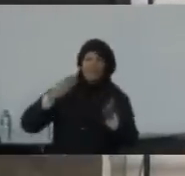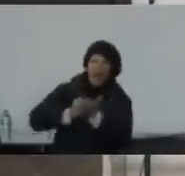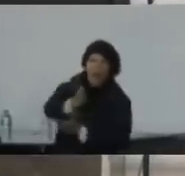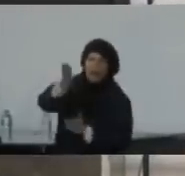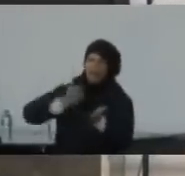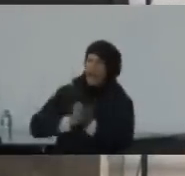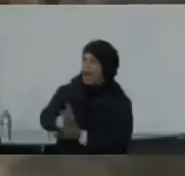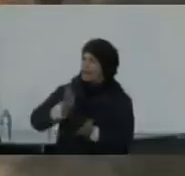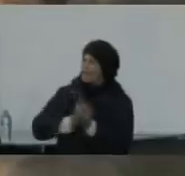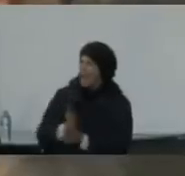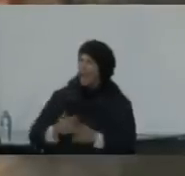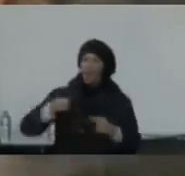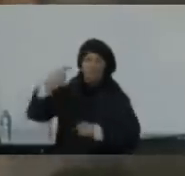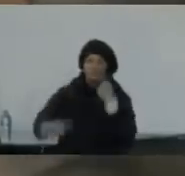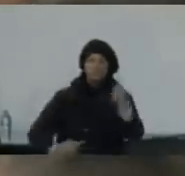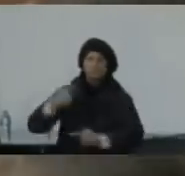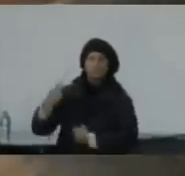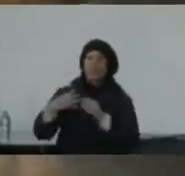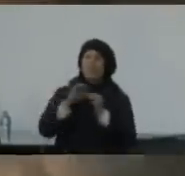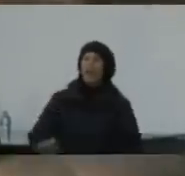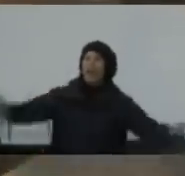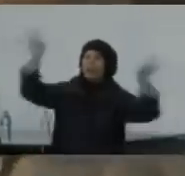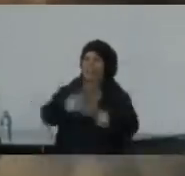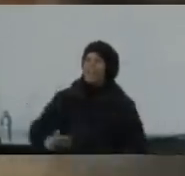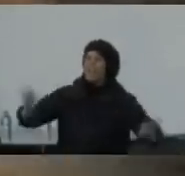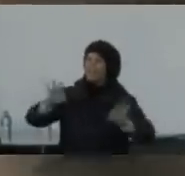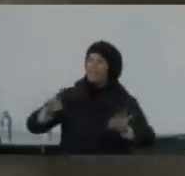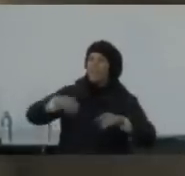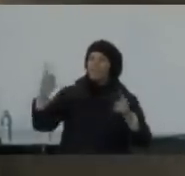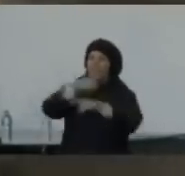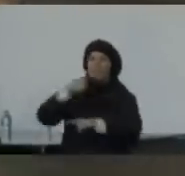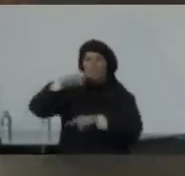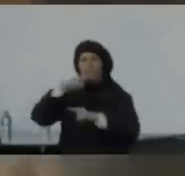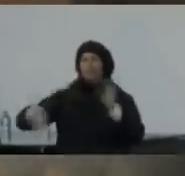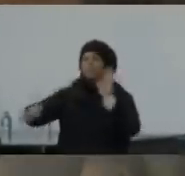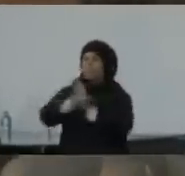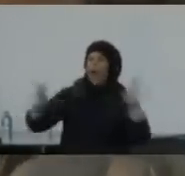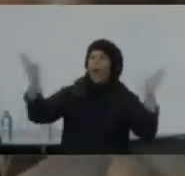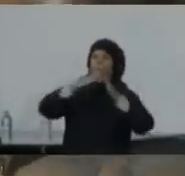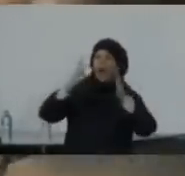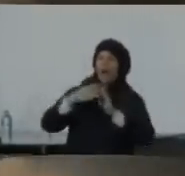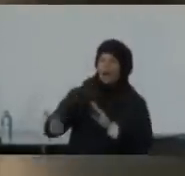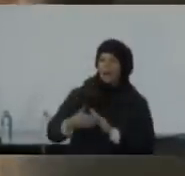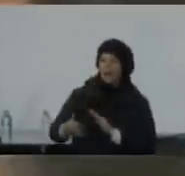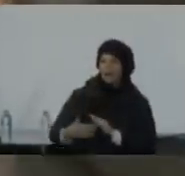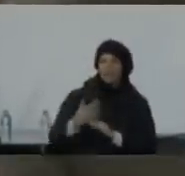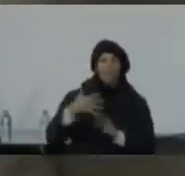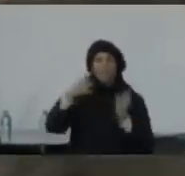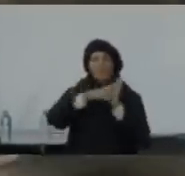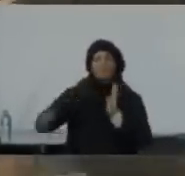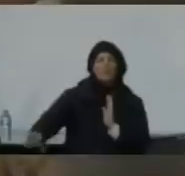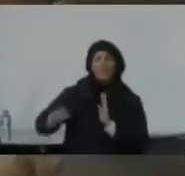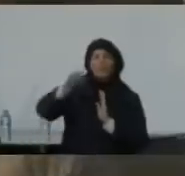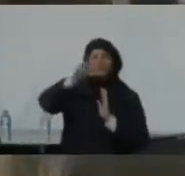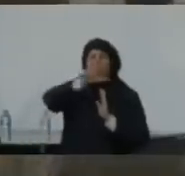te ne vai a casa. Abbiamo fatto il referendum, abbiamo chiesto... Una, abbiamo raccolto 350.000 firme